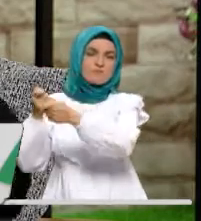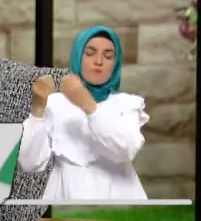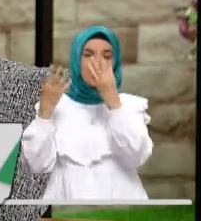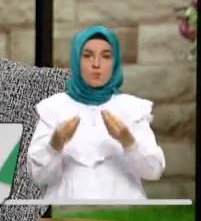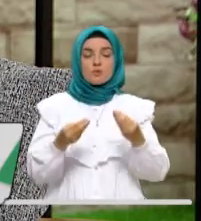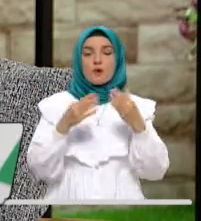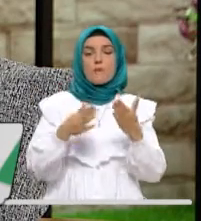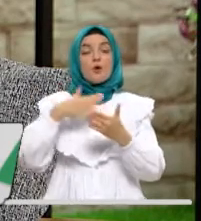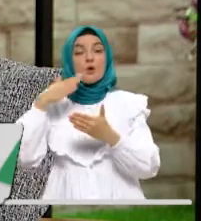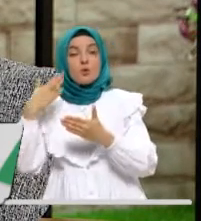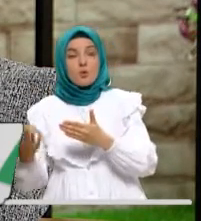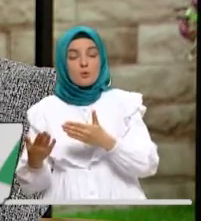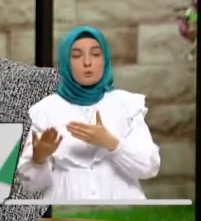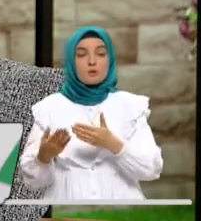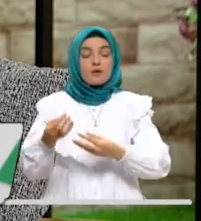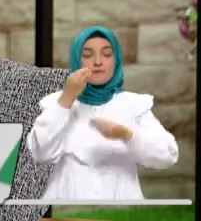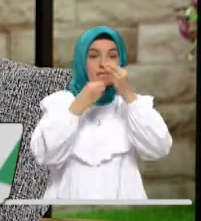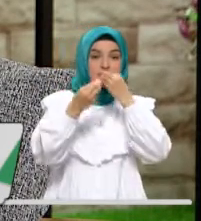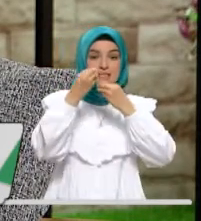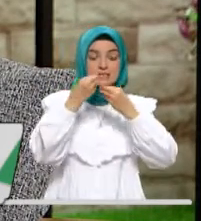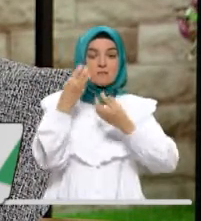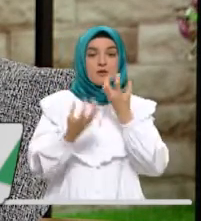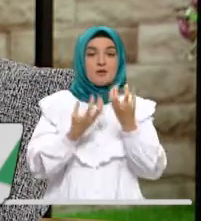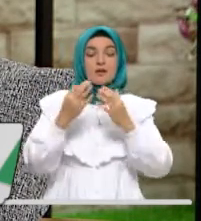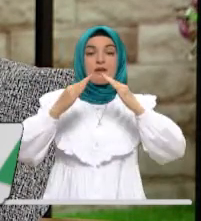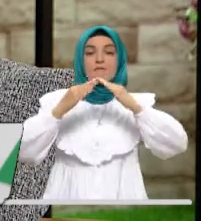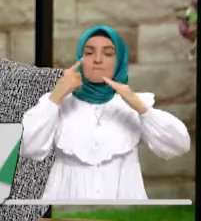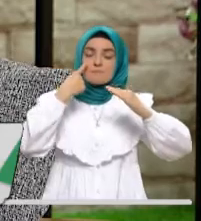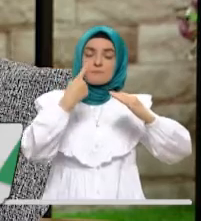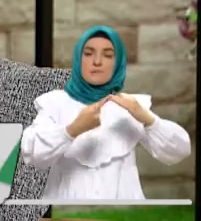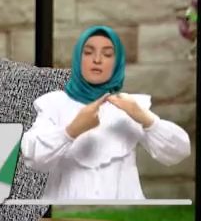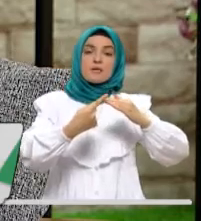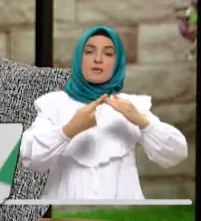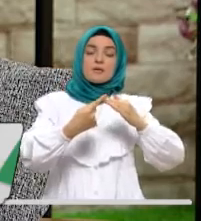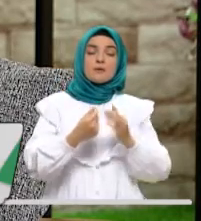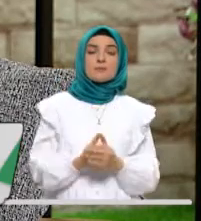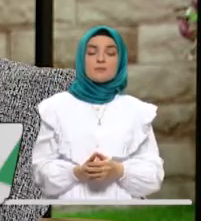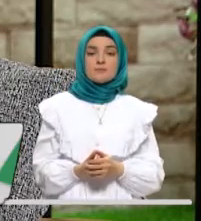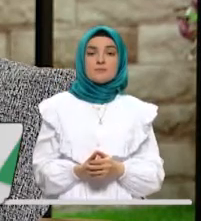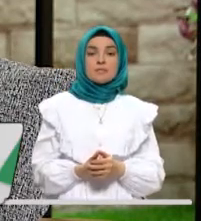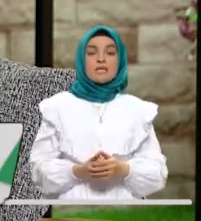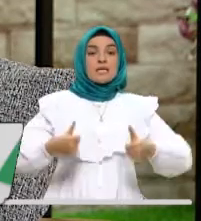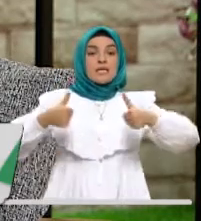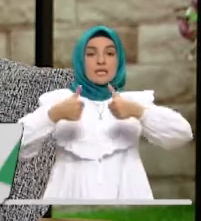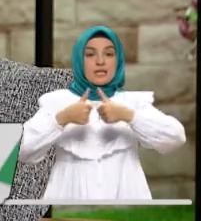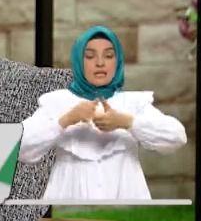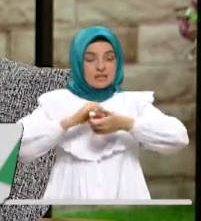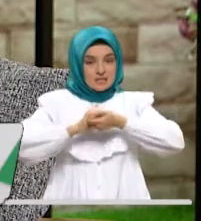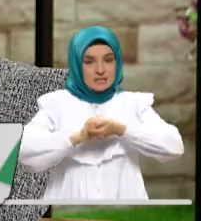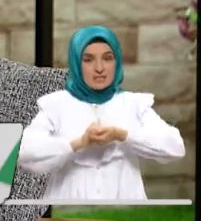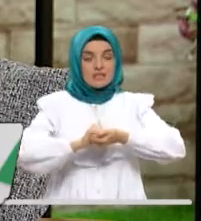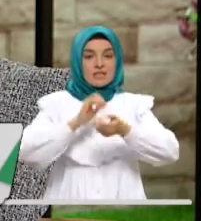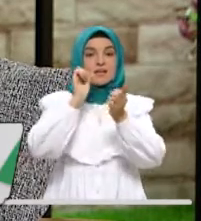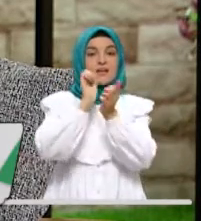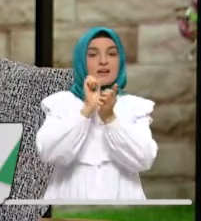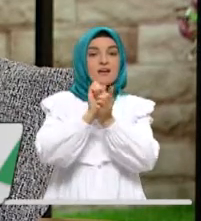öbür tarafta aşını kaynatan, evine bakan yani eşine sadık, aileyi çekip çeviren